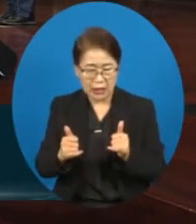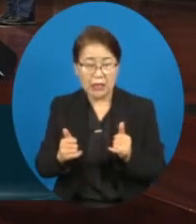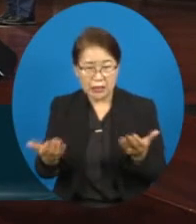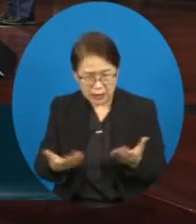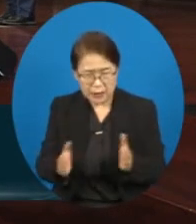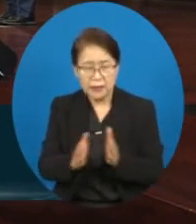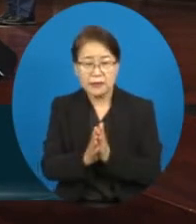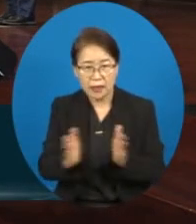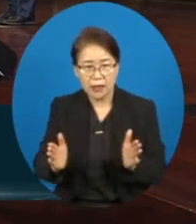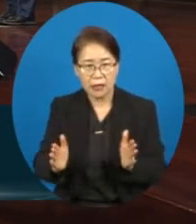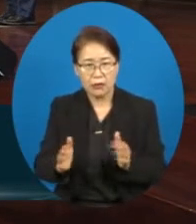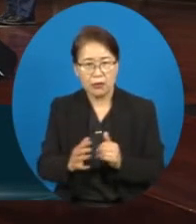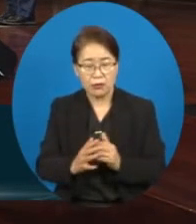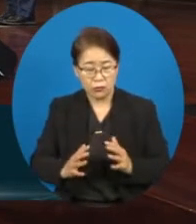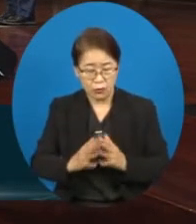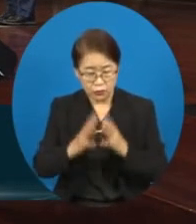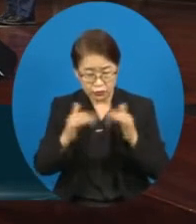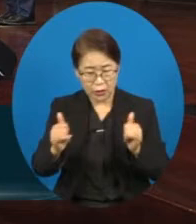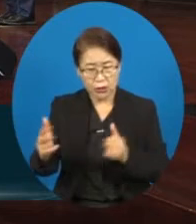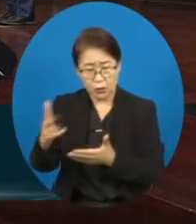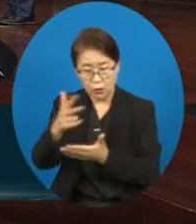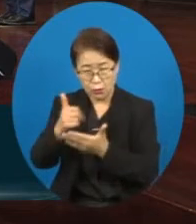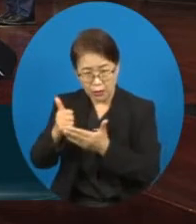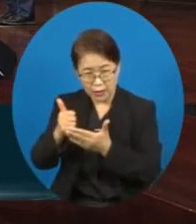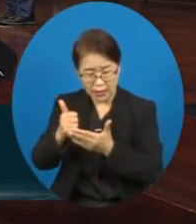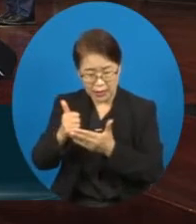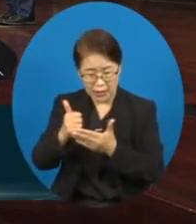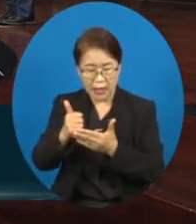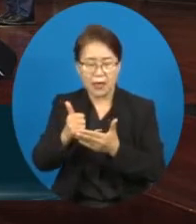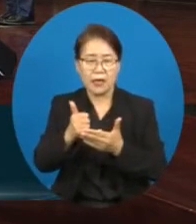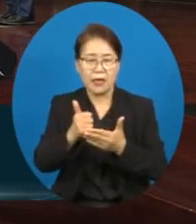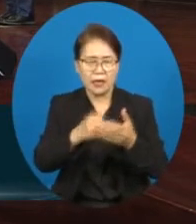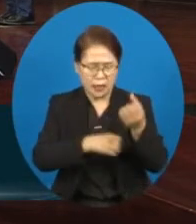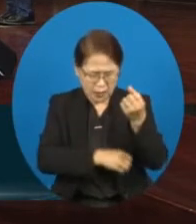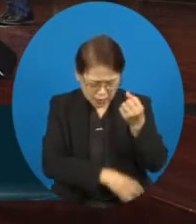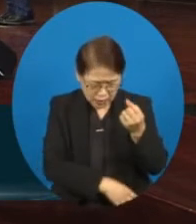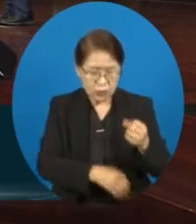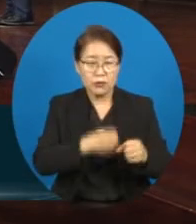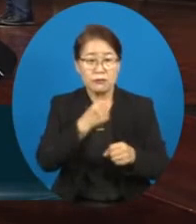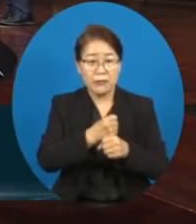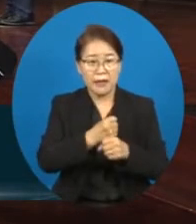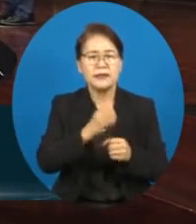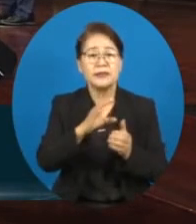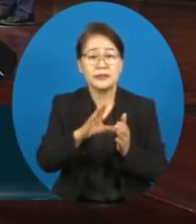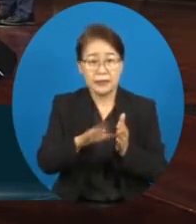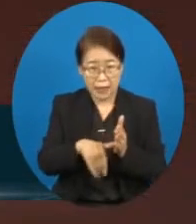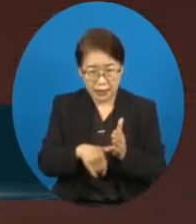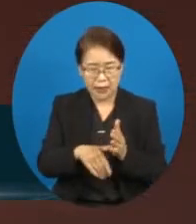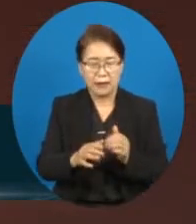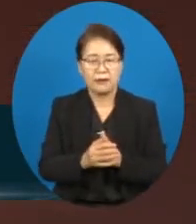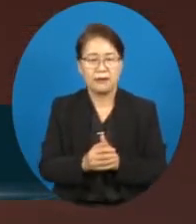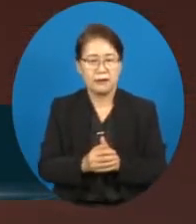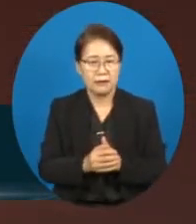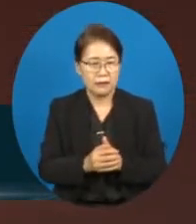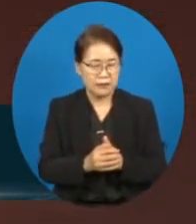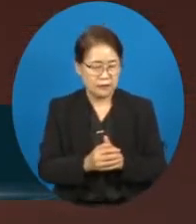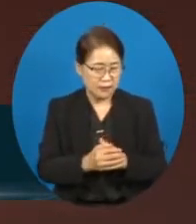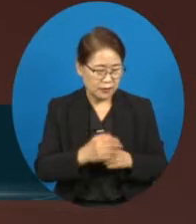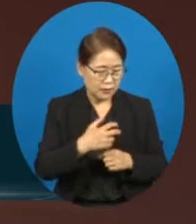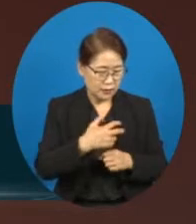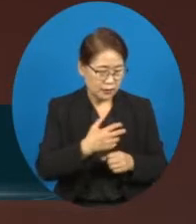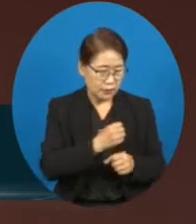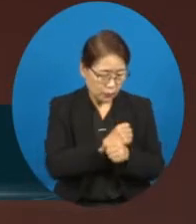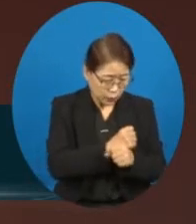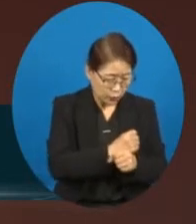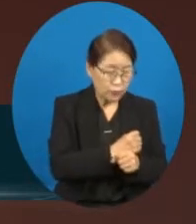시작하고 건축자가 여호와의 성전의 기초를 놓을 때에, 자, 이렇게 70년의 바벨론 포로 생활을